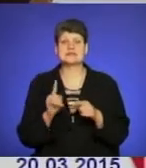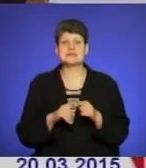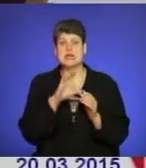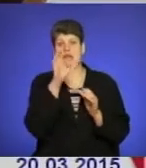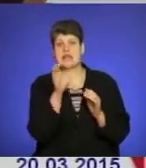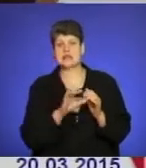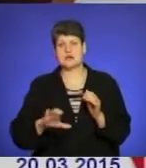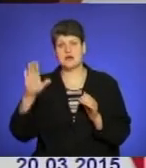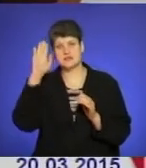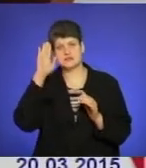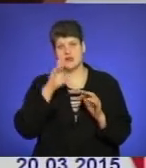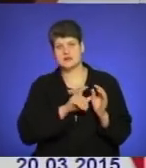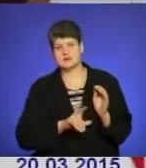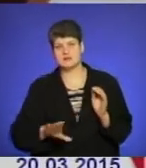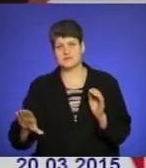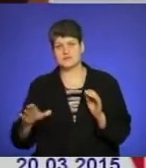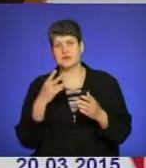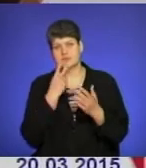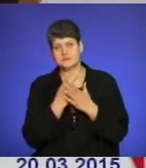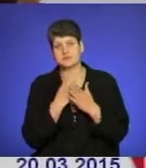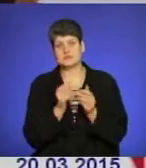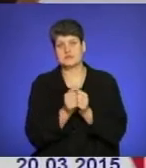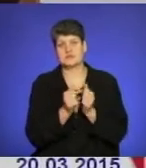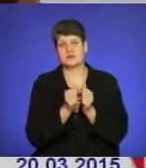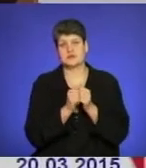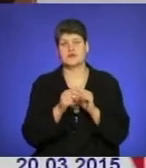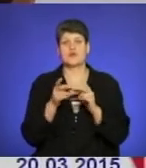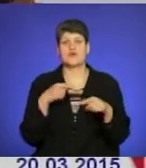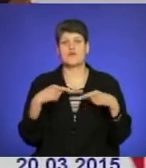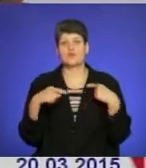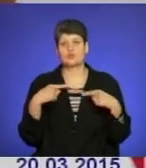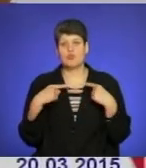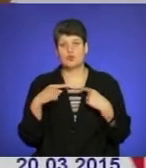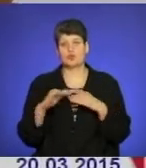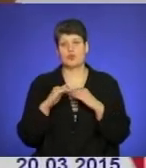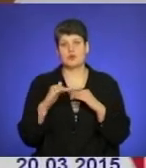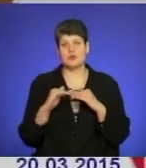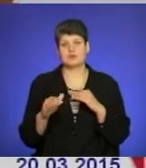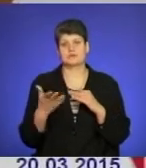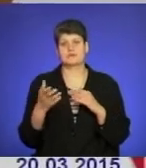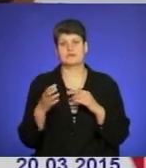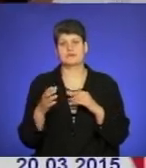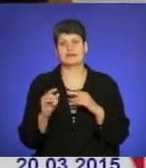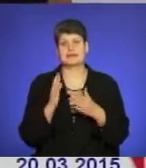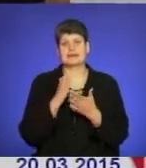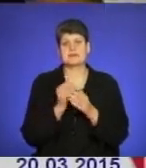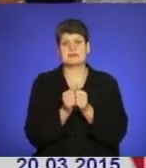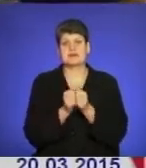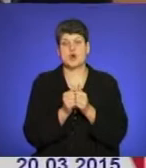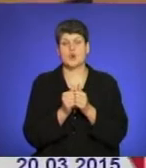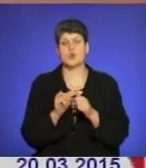каналізація. Тобто вона йде повністю попри футбольне поле, попри стадіони, які є на даний час, і виходить аж до